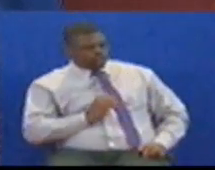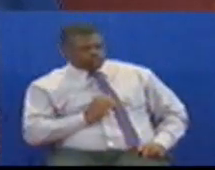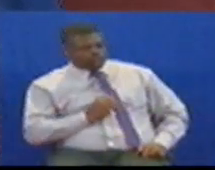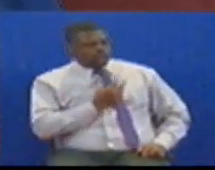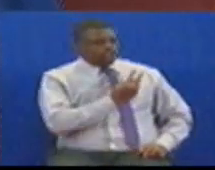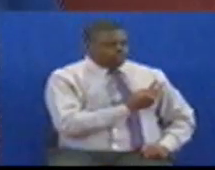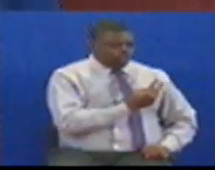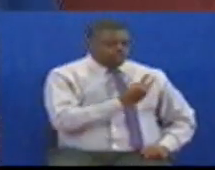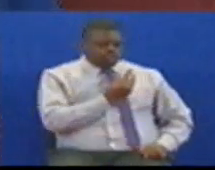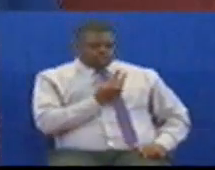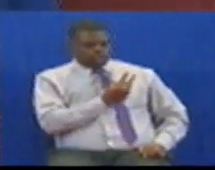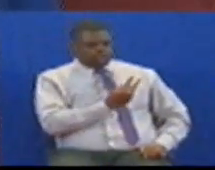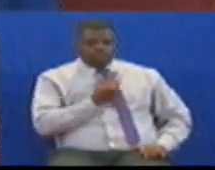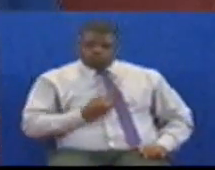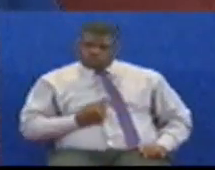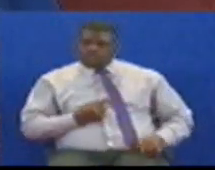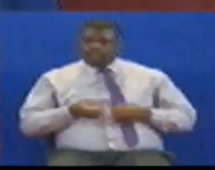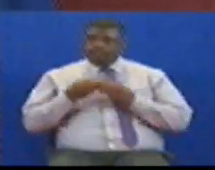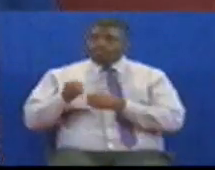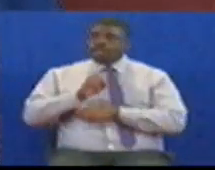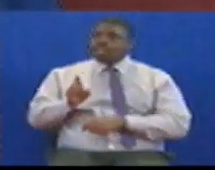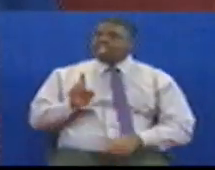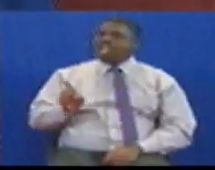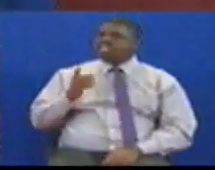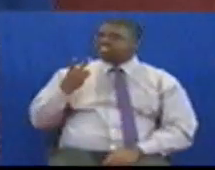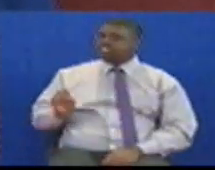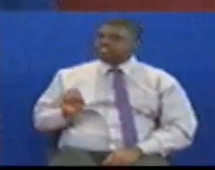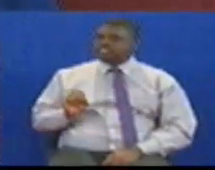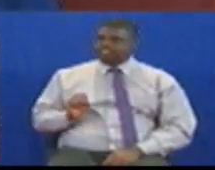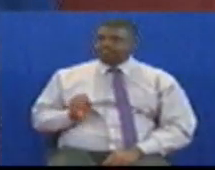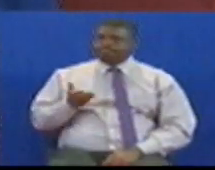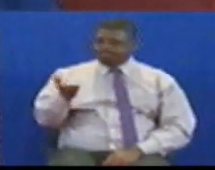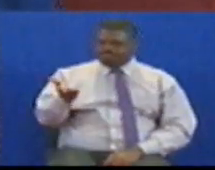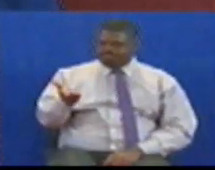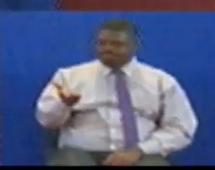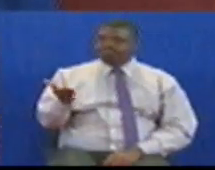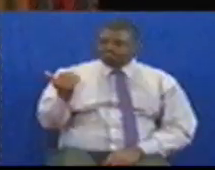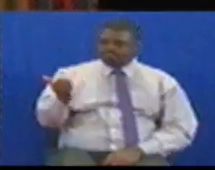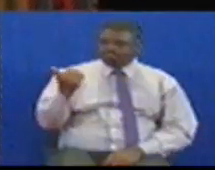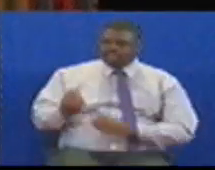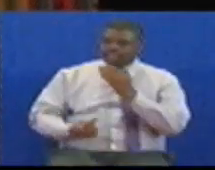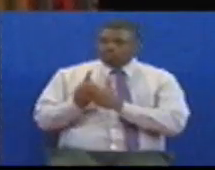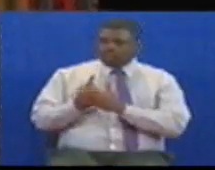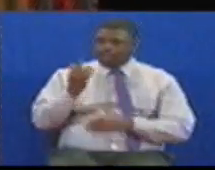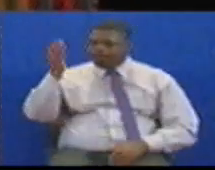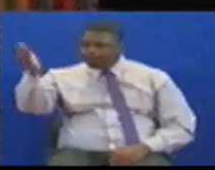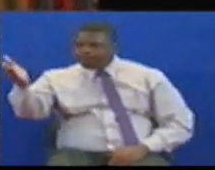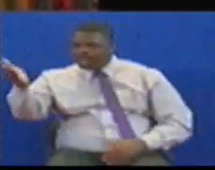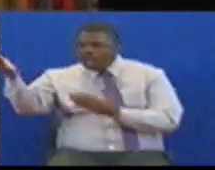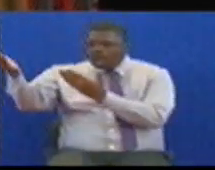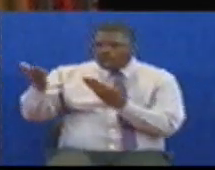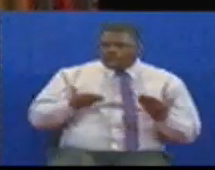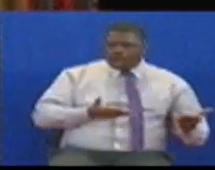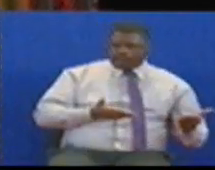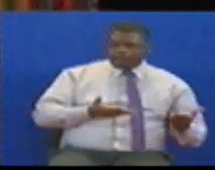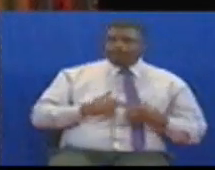2020-2021 kwa dakika 20. Lakini sasa tumsikilize akituhutubia kutoka ukumbi wa Msekwa. Mheshimiwa Dr.